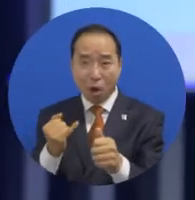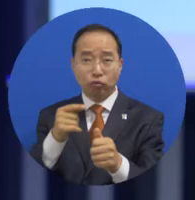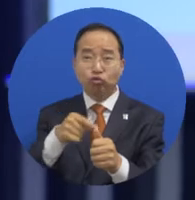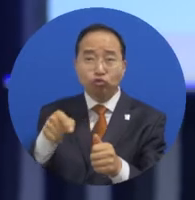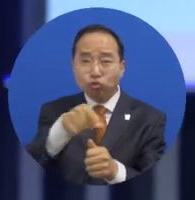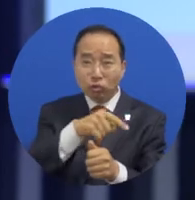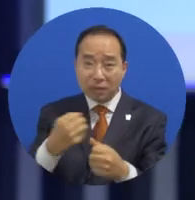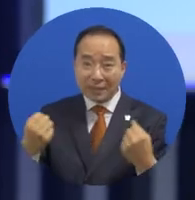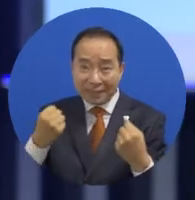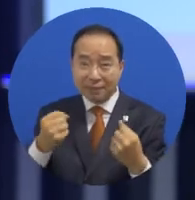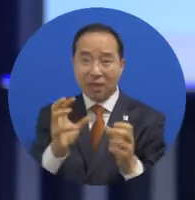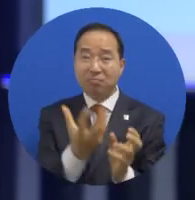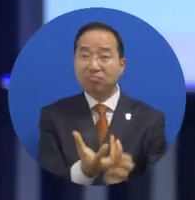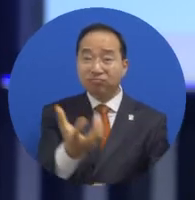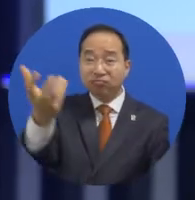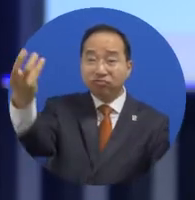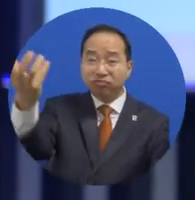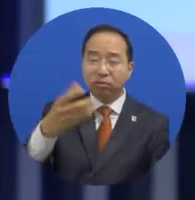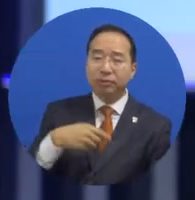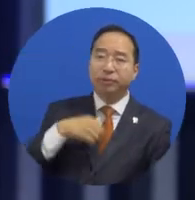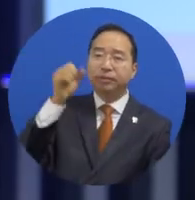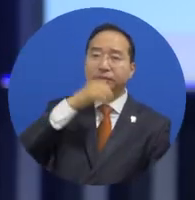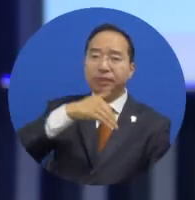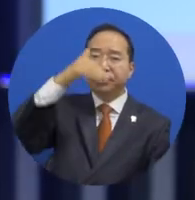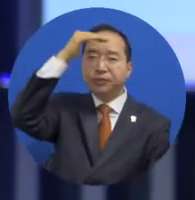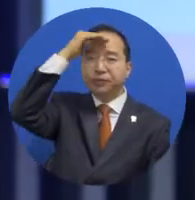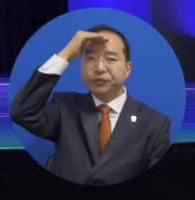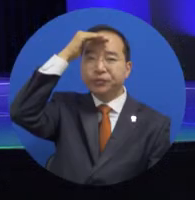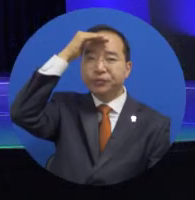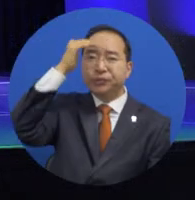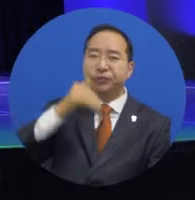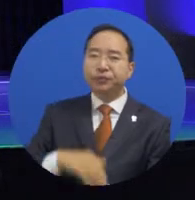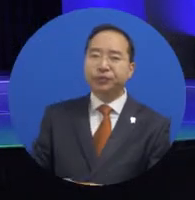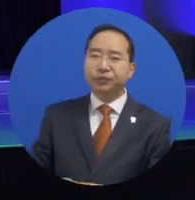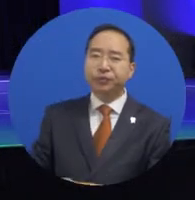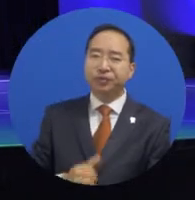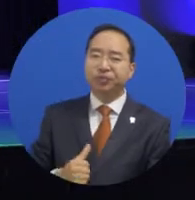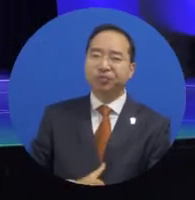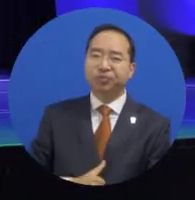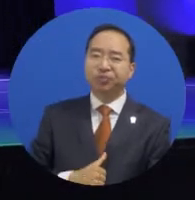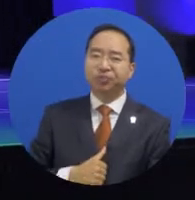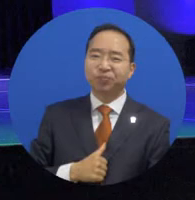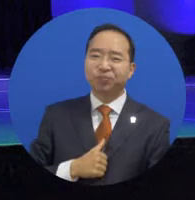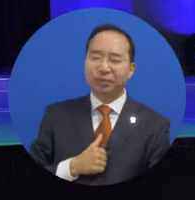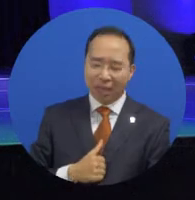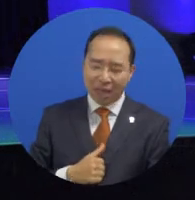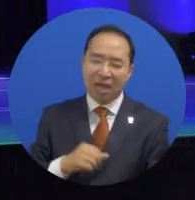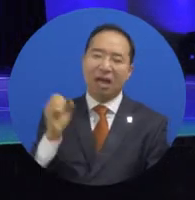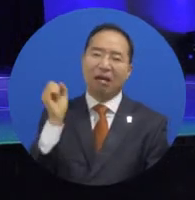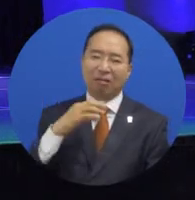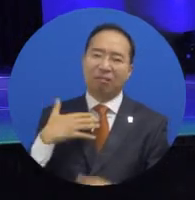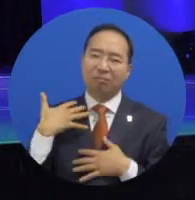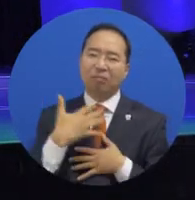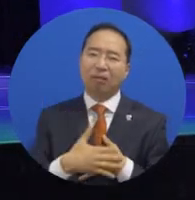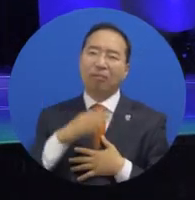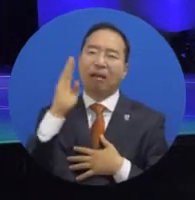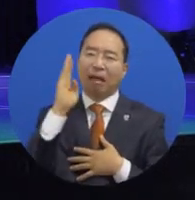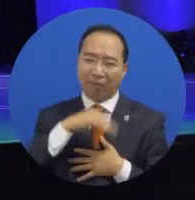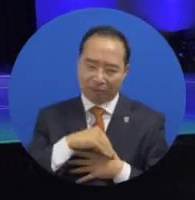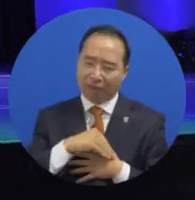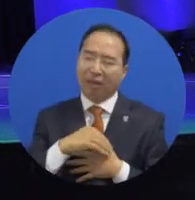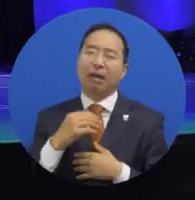오는 걸 화가 나서 쳐다볼 수밖에 없었죠. 나는 어쩌면 이렇게 평생 살 수밖에 없구나.